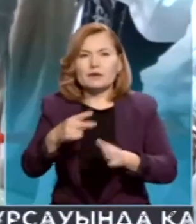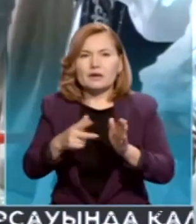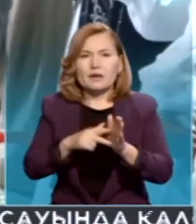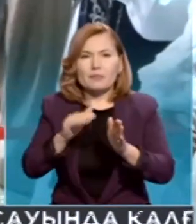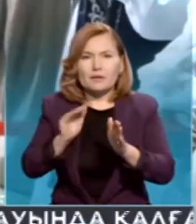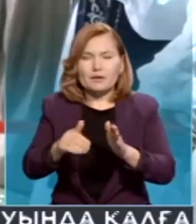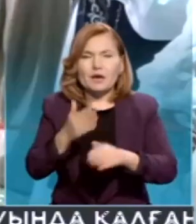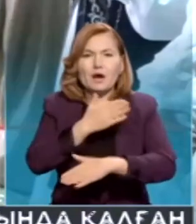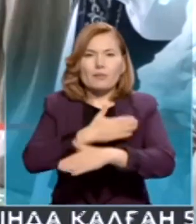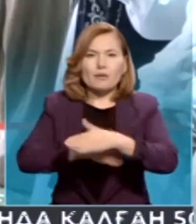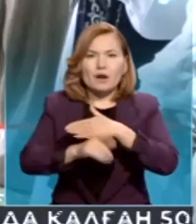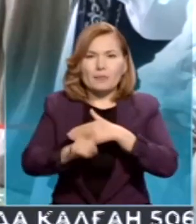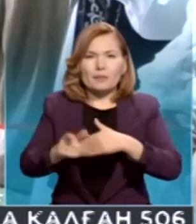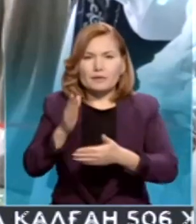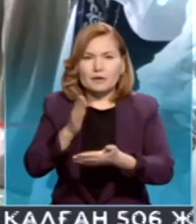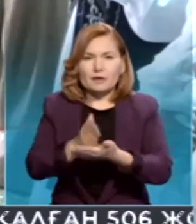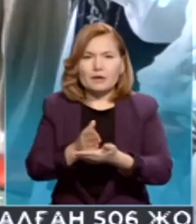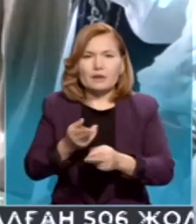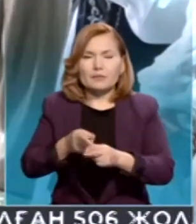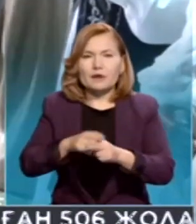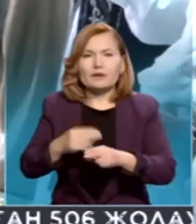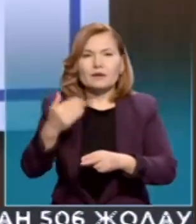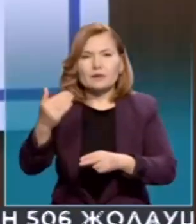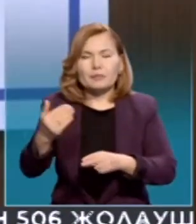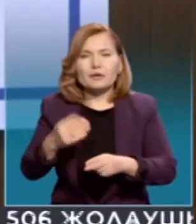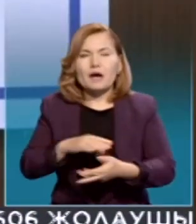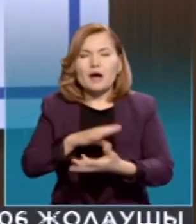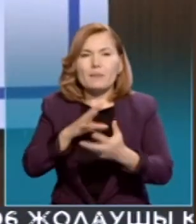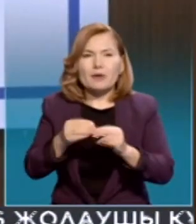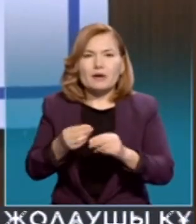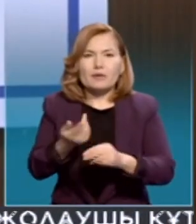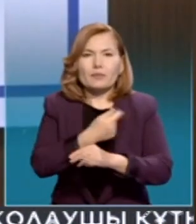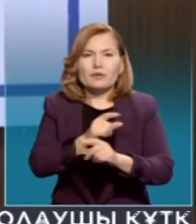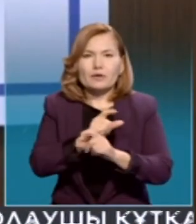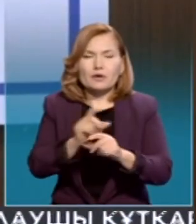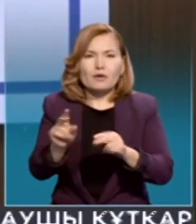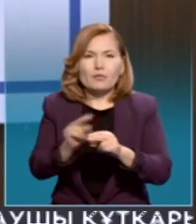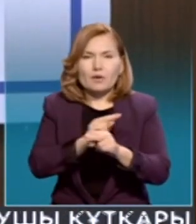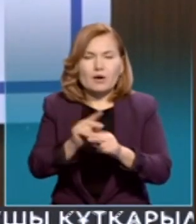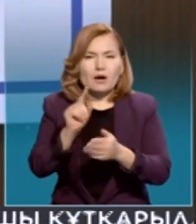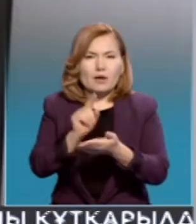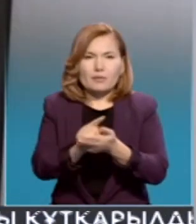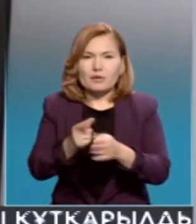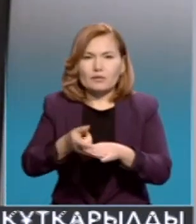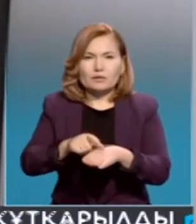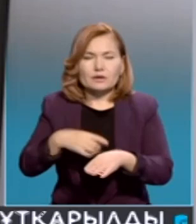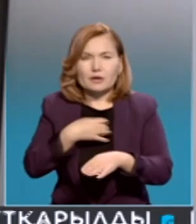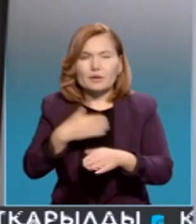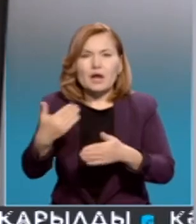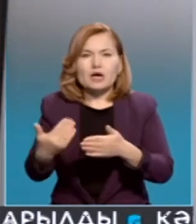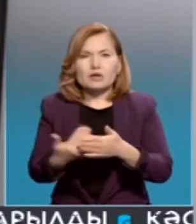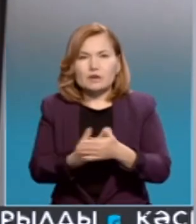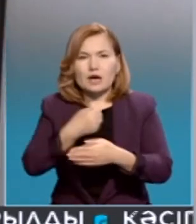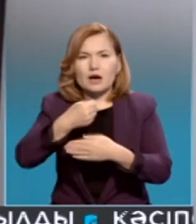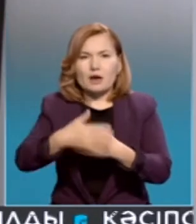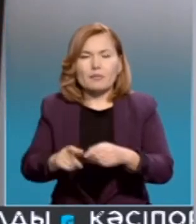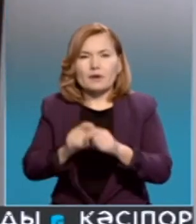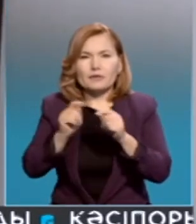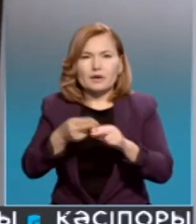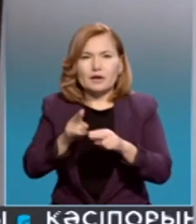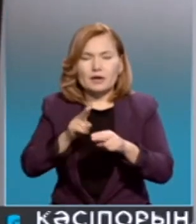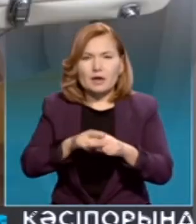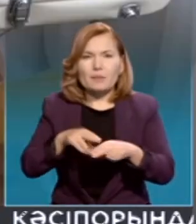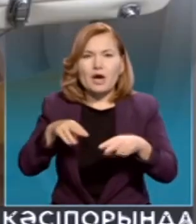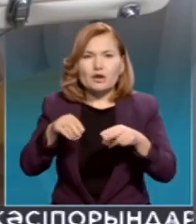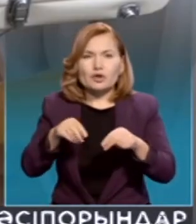28 мыңнан астам мүгедектігі бар адам тұрады. Алайда оларға талапқа сай ем жүргізетін орын жоқтың қасы. Жаңа нысанда жақын арада тұзды